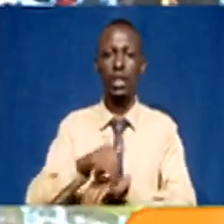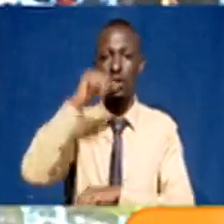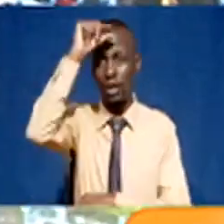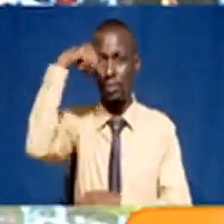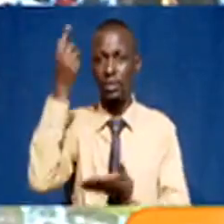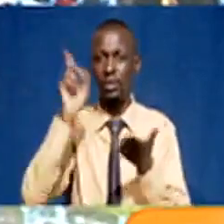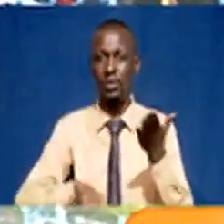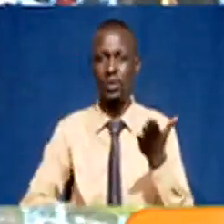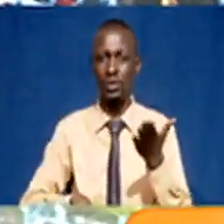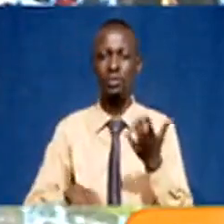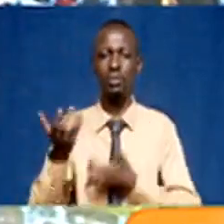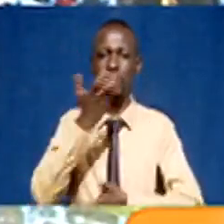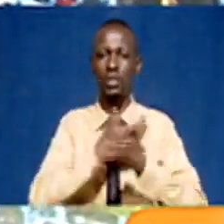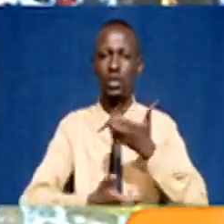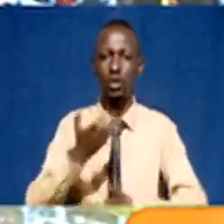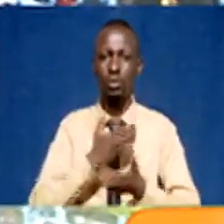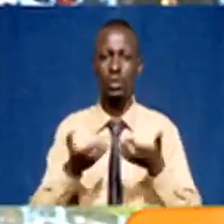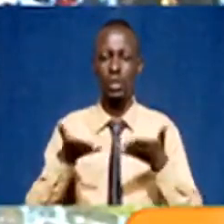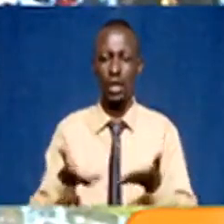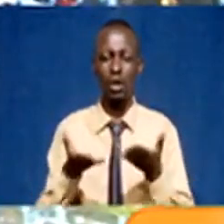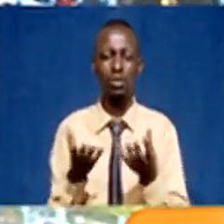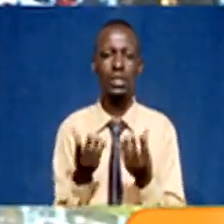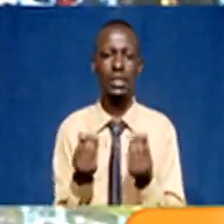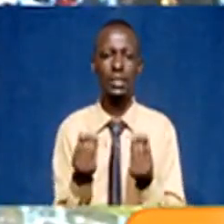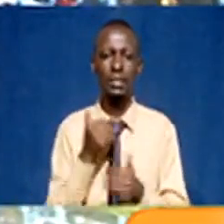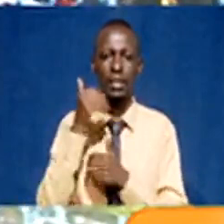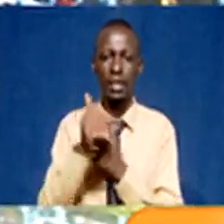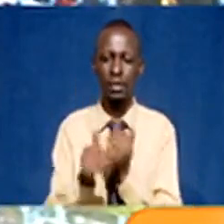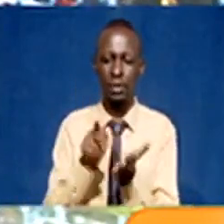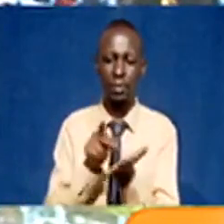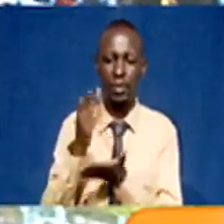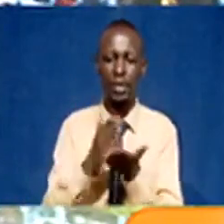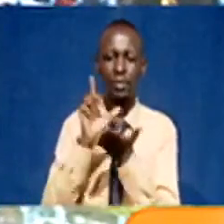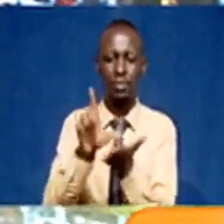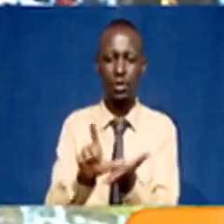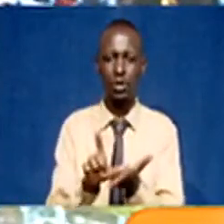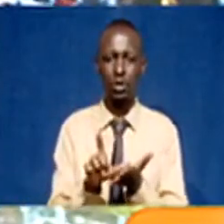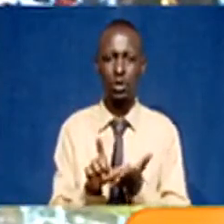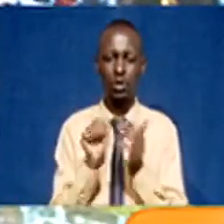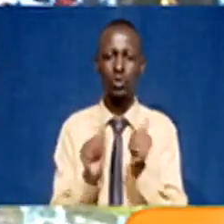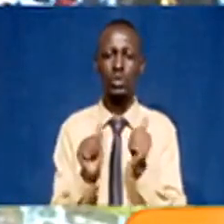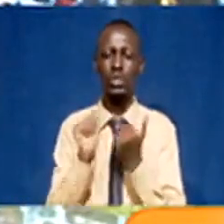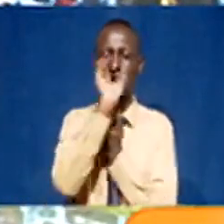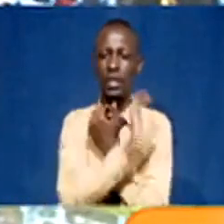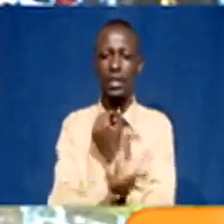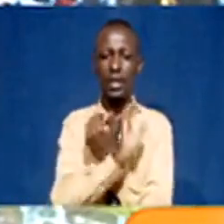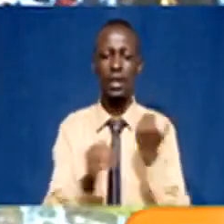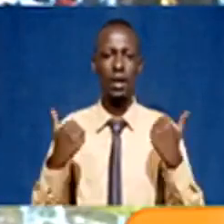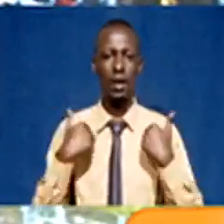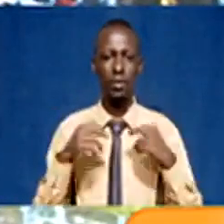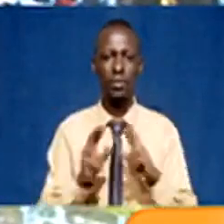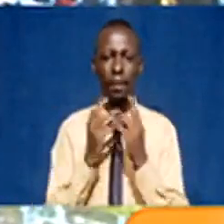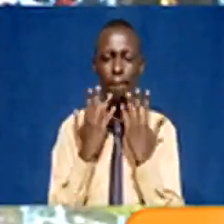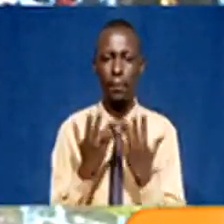imedokeza kwamba mzigo wa kiuchumi umeanza kuwa mwepesi baada ya malipo ya baadhi ya madeni ya kimataifa. Mwanahabari wetu Steven